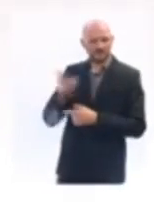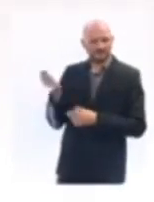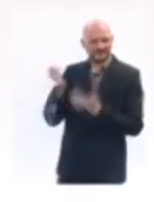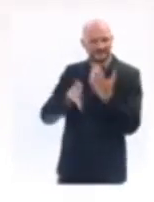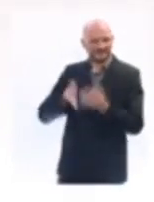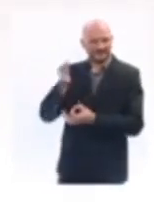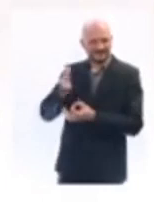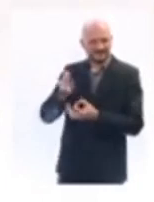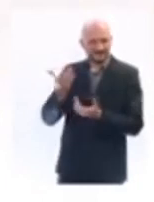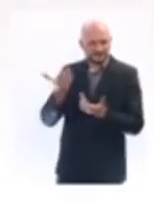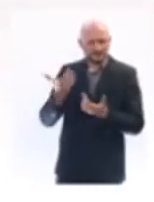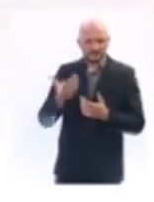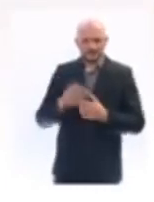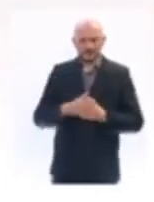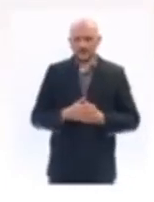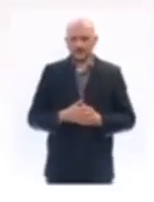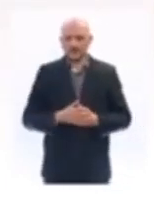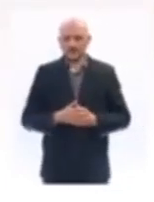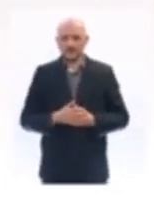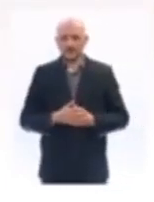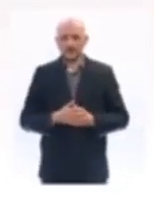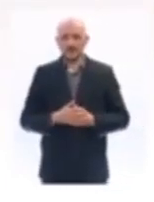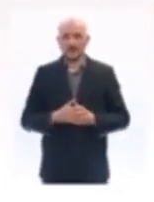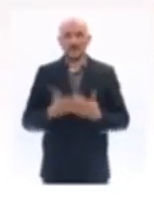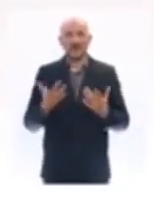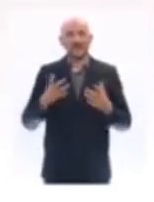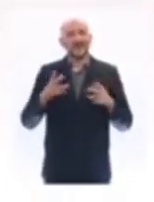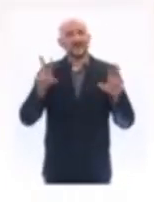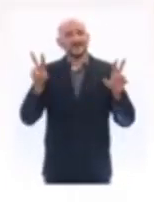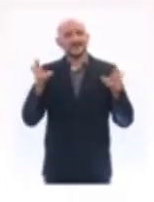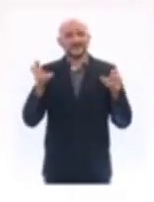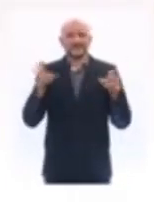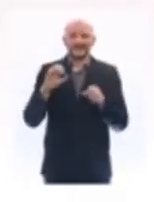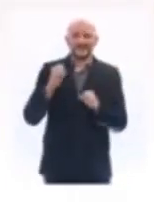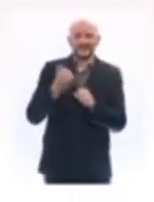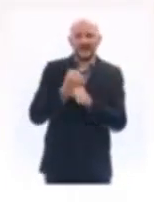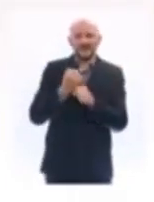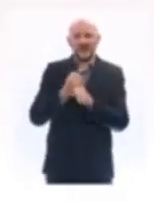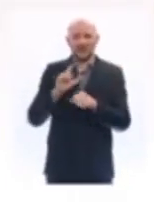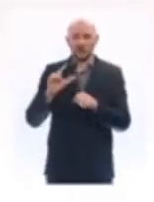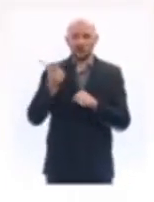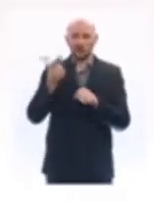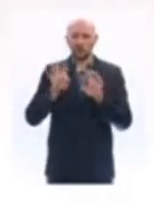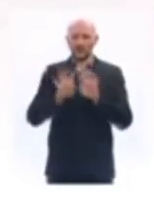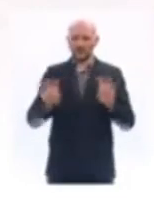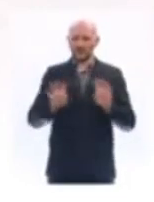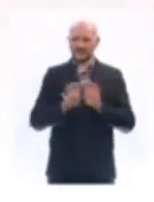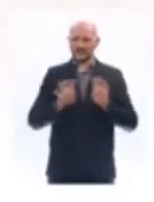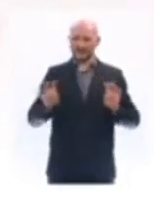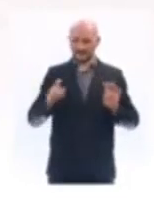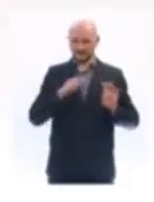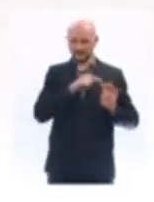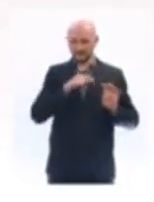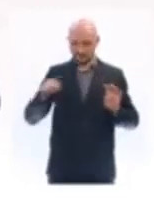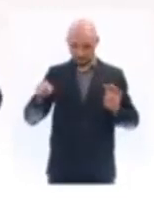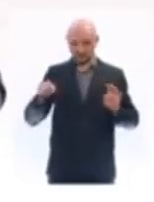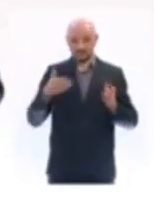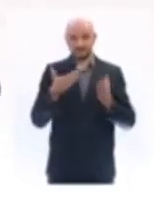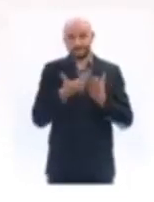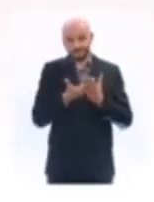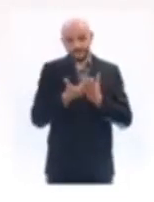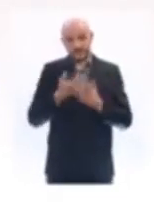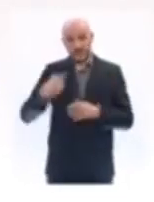intensifs en lits de réanimation. Un gros tiers est venu de la capacité à